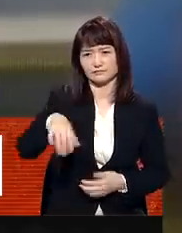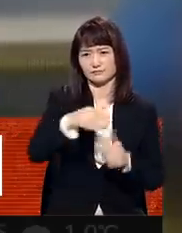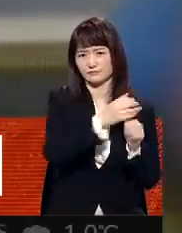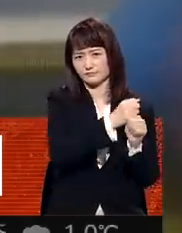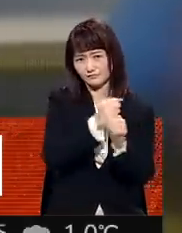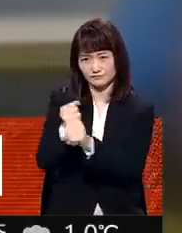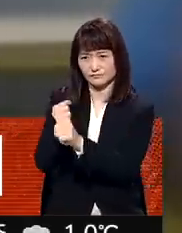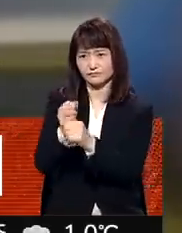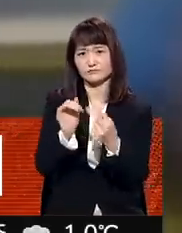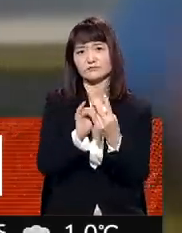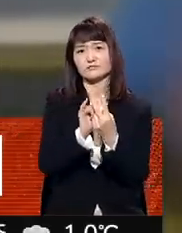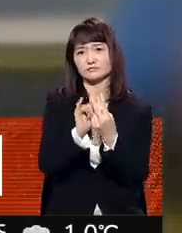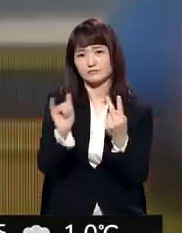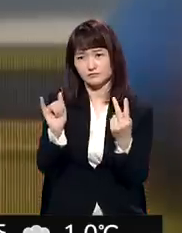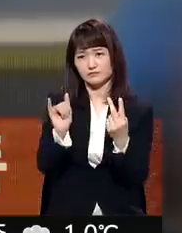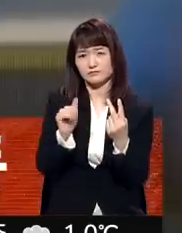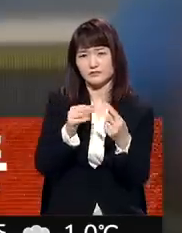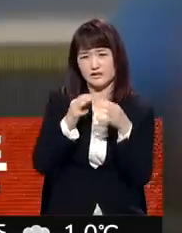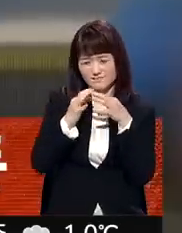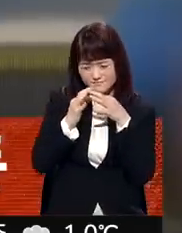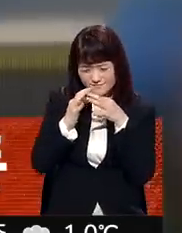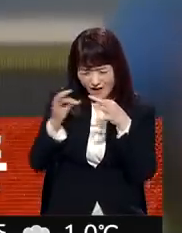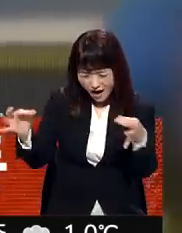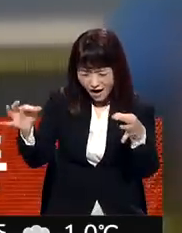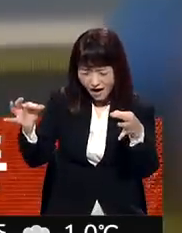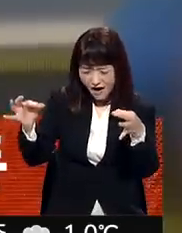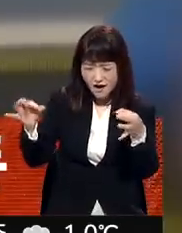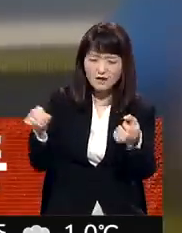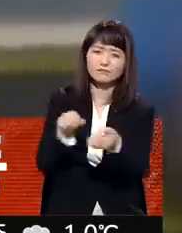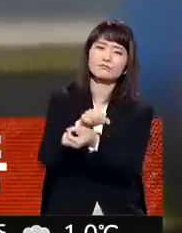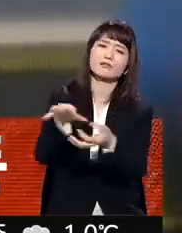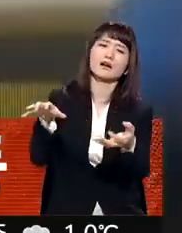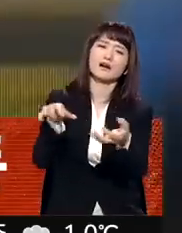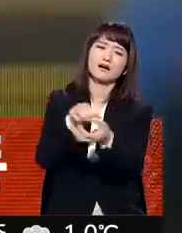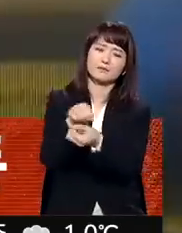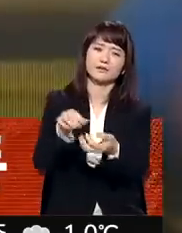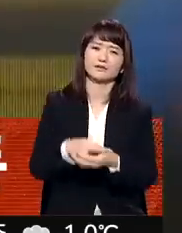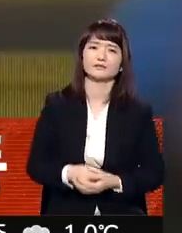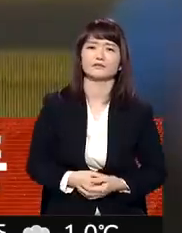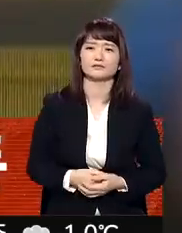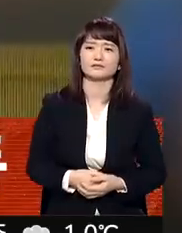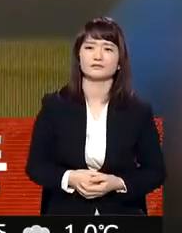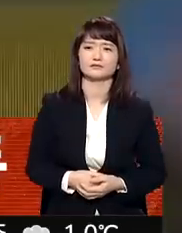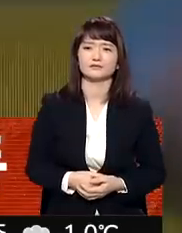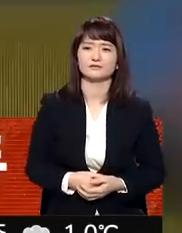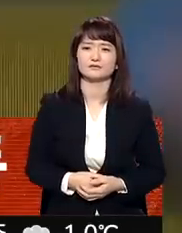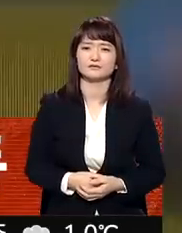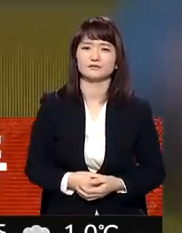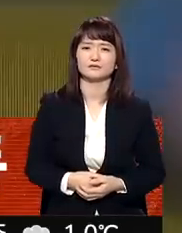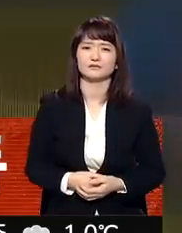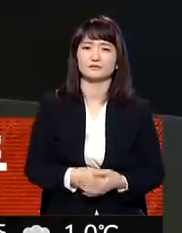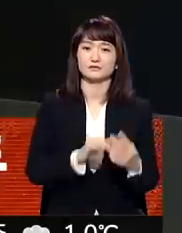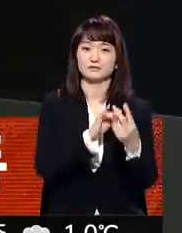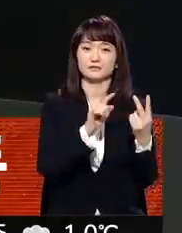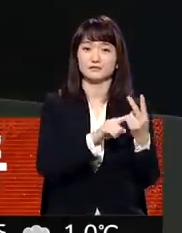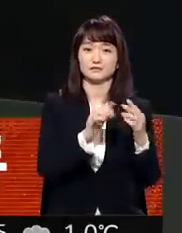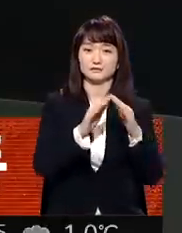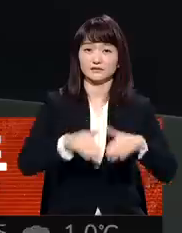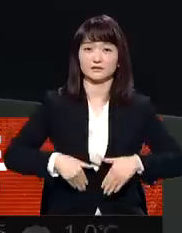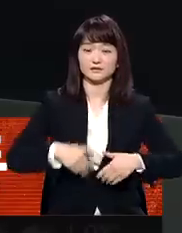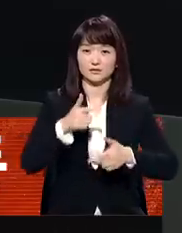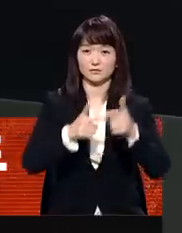이후에도이 강력한 형사들은 포함을 지르며 난동을 이어갔다라고 합니다 자 저 사람들 말이죠 전남